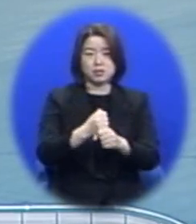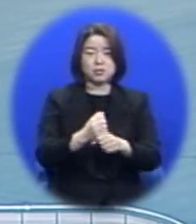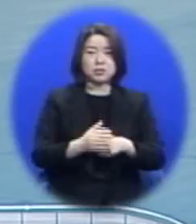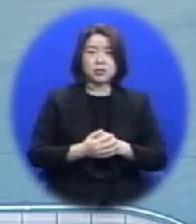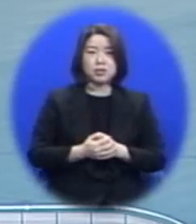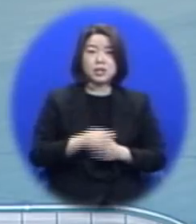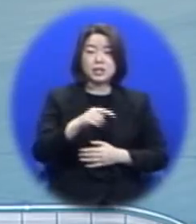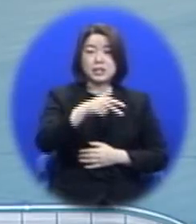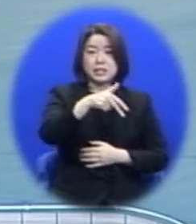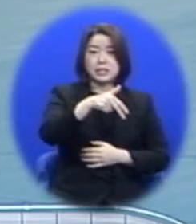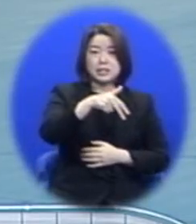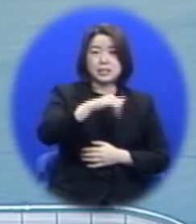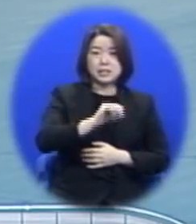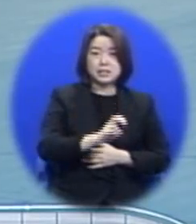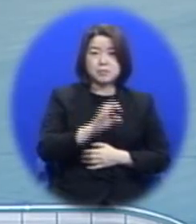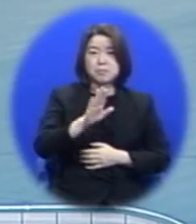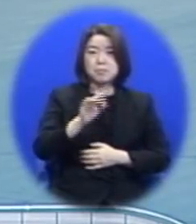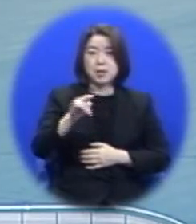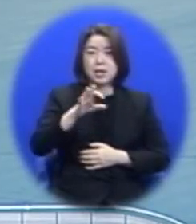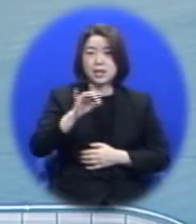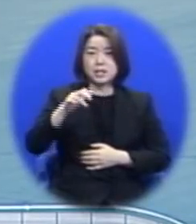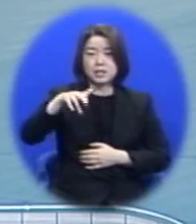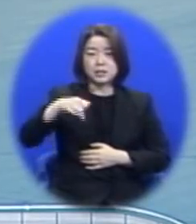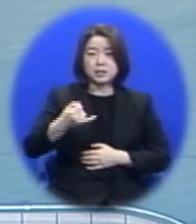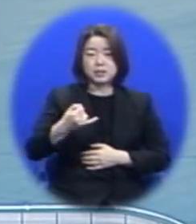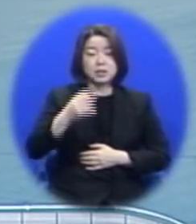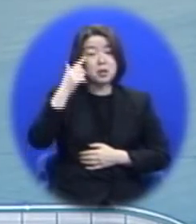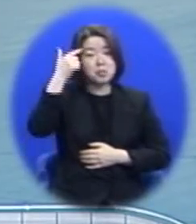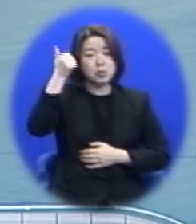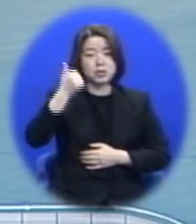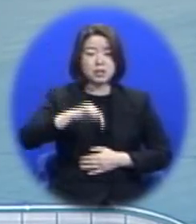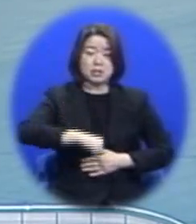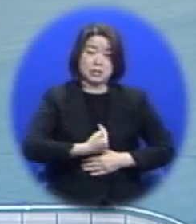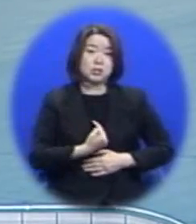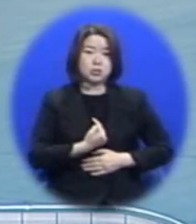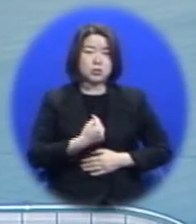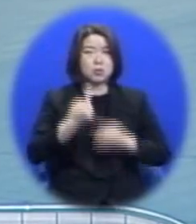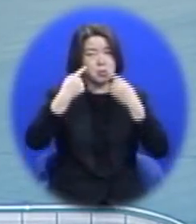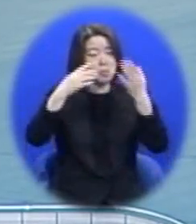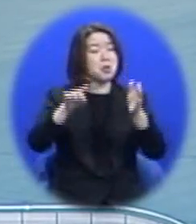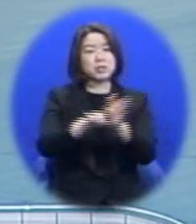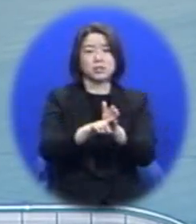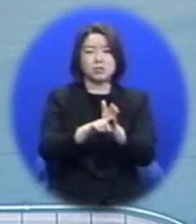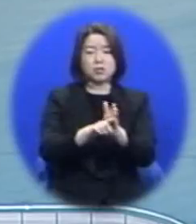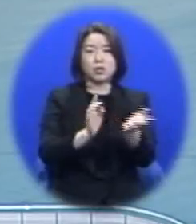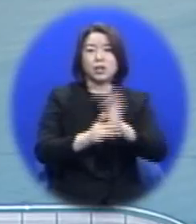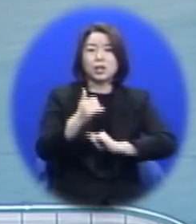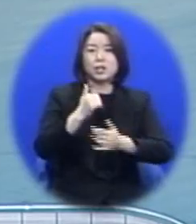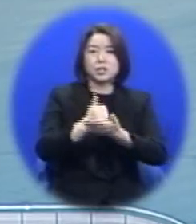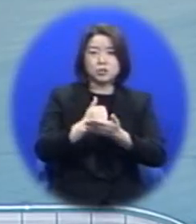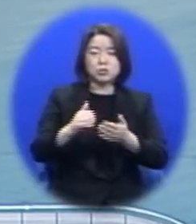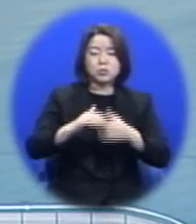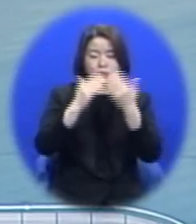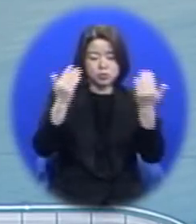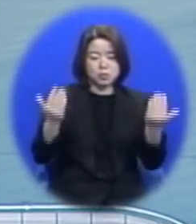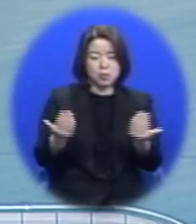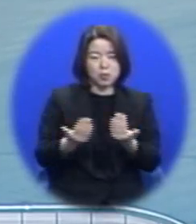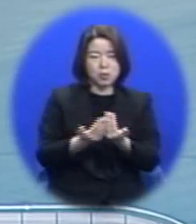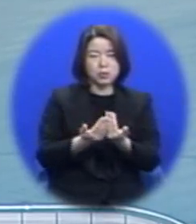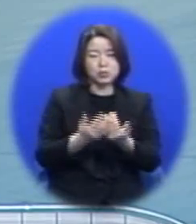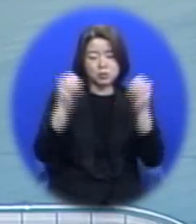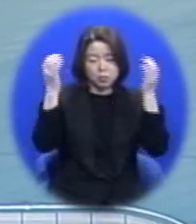이 짐 베이커 목사는 스스로 확신했어요. 예수님이 우리의 모든 고난과 저주를 다